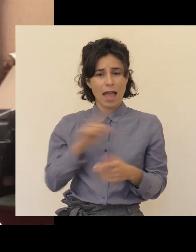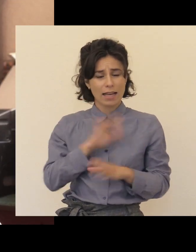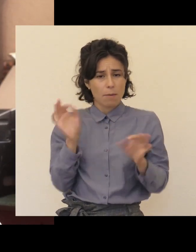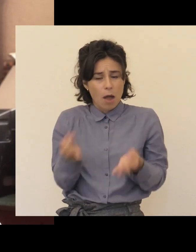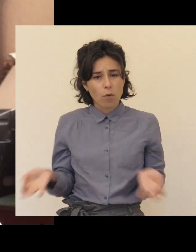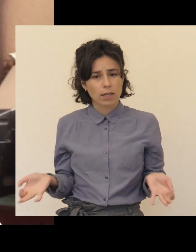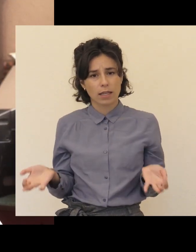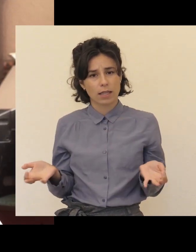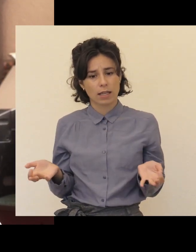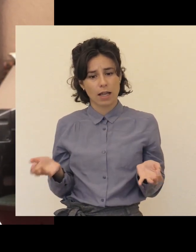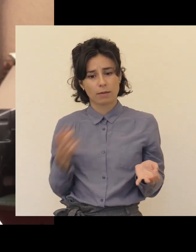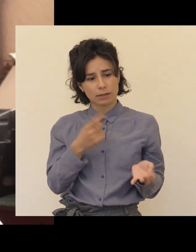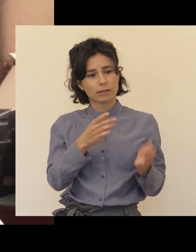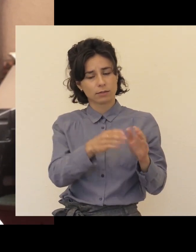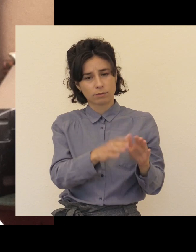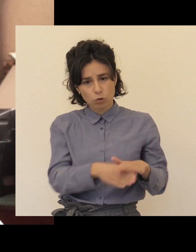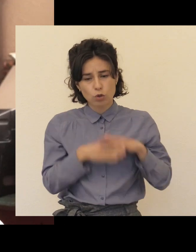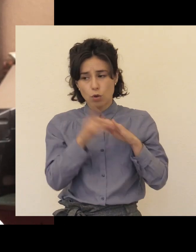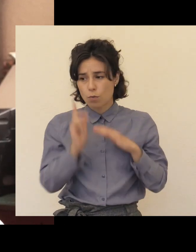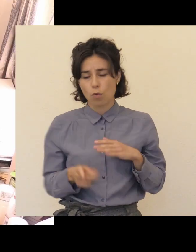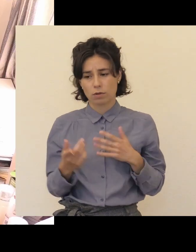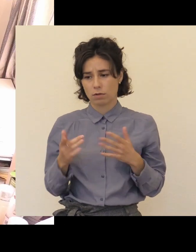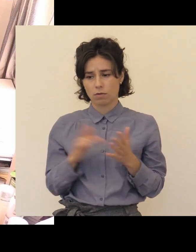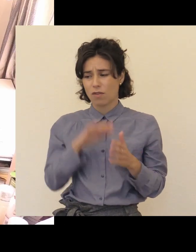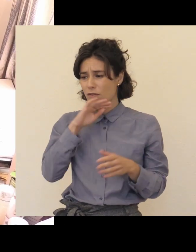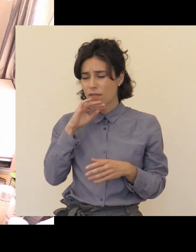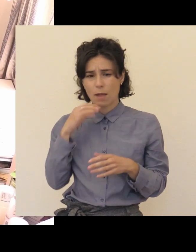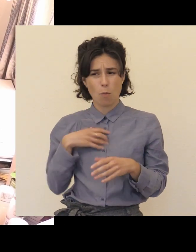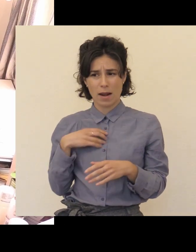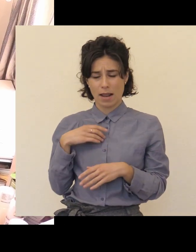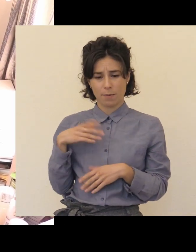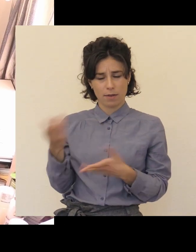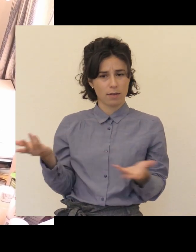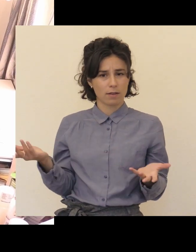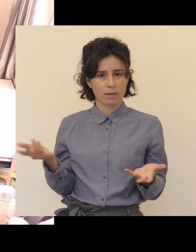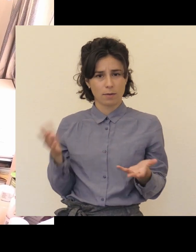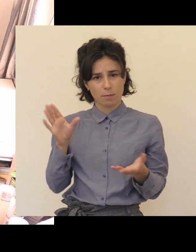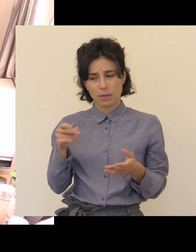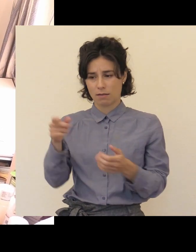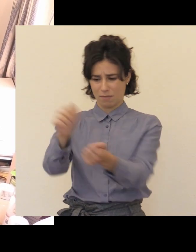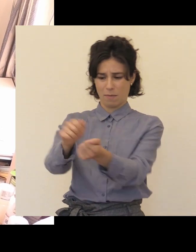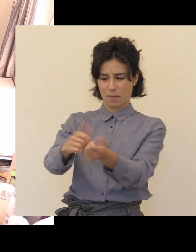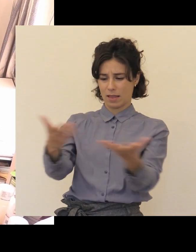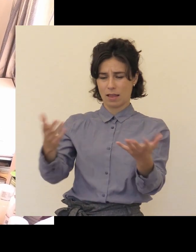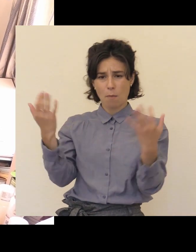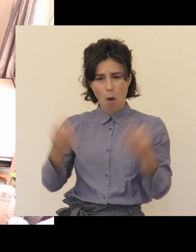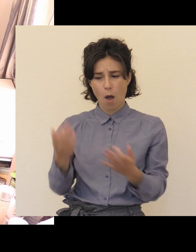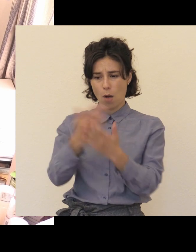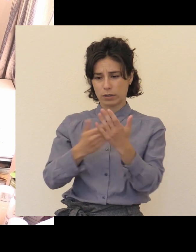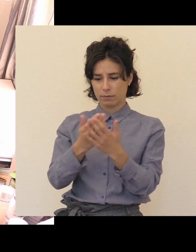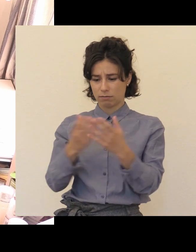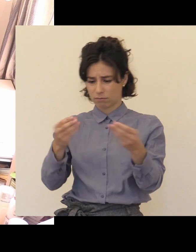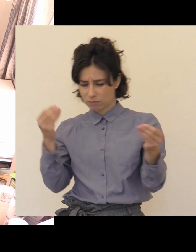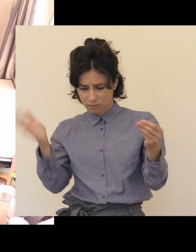Sozialarbeiterinnen, wenn ich nicht so viel Ärger mit ihnen hätte. Man braucht eine Ausbildung dafür, um durch den ganzen